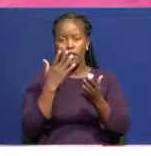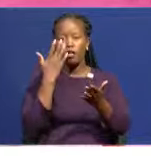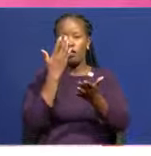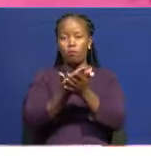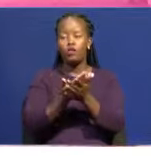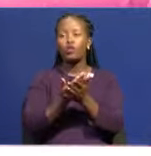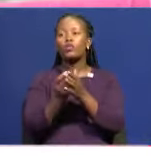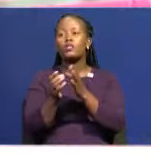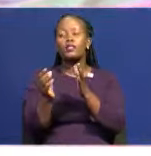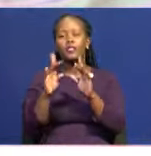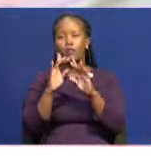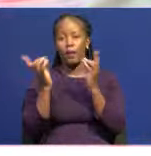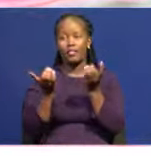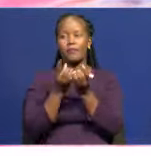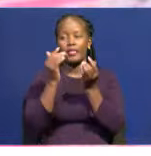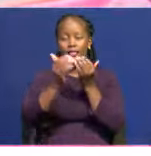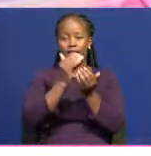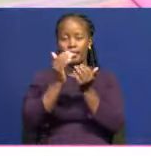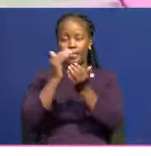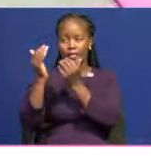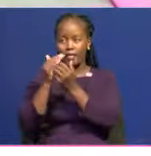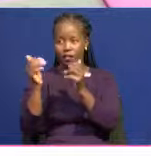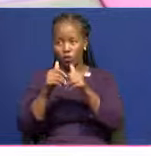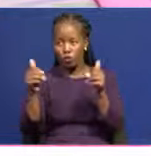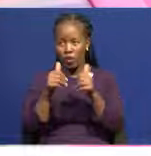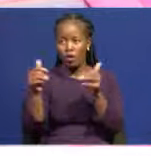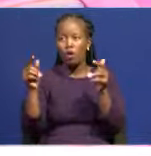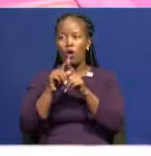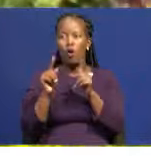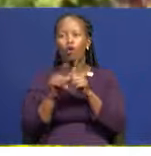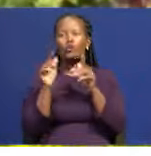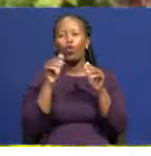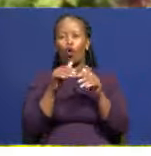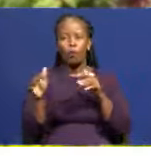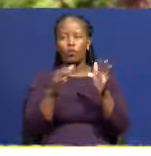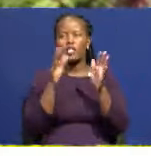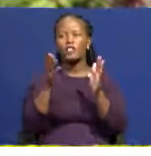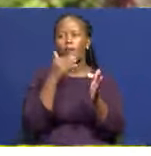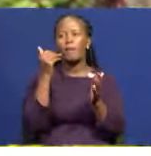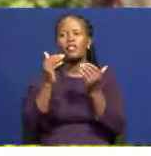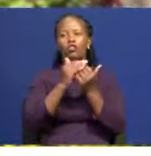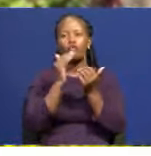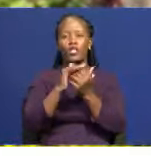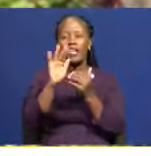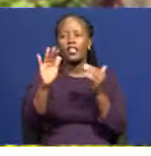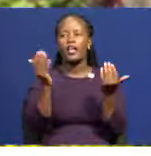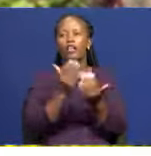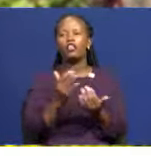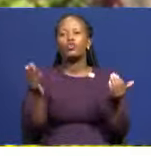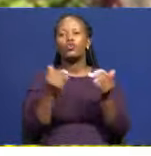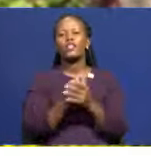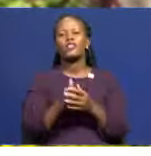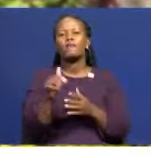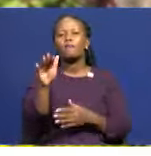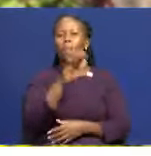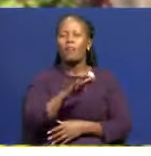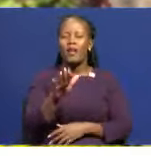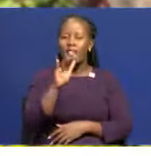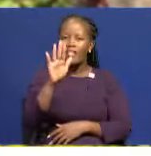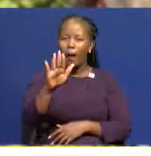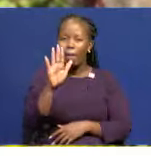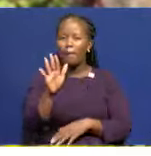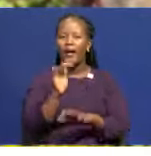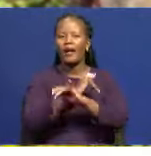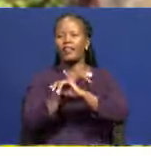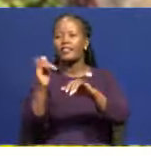hawa, na pia kina mama hupewa nafasi ya kutosha ya kuwatunza watoto wao. Kama pale mali tumewekwa ni pasafi,